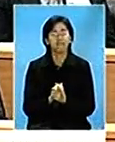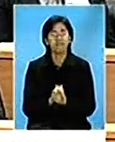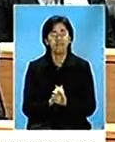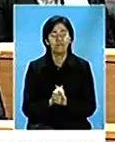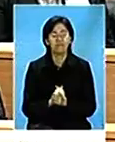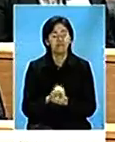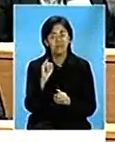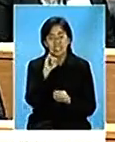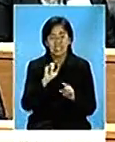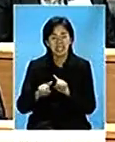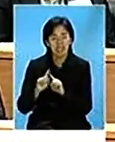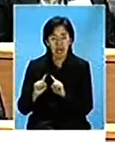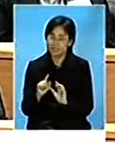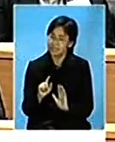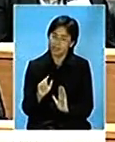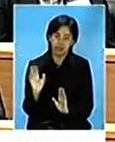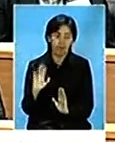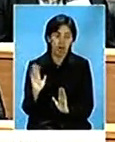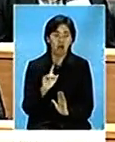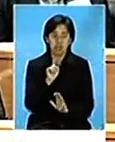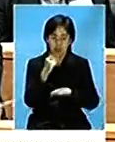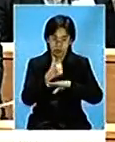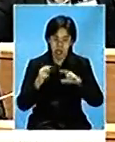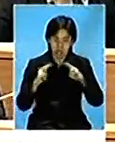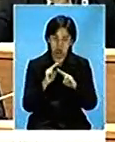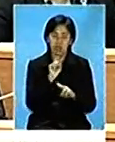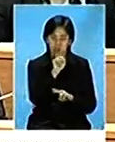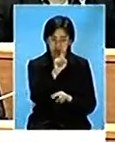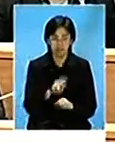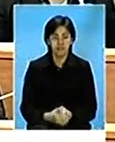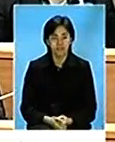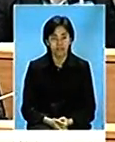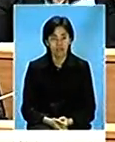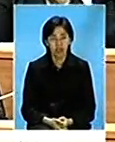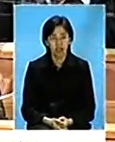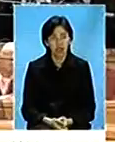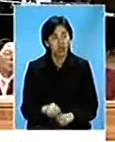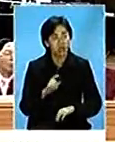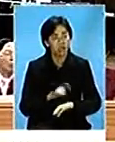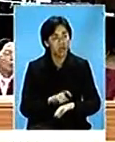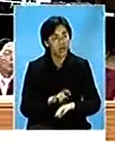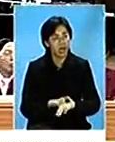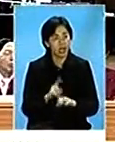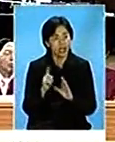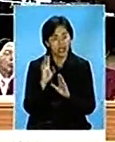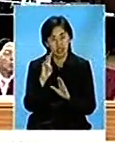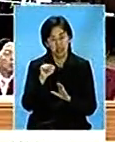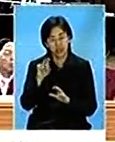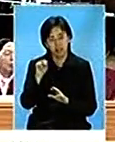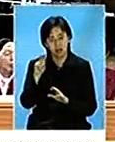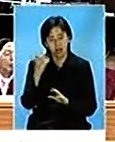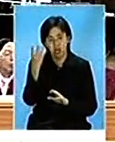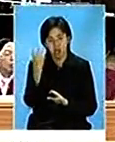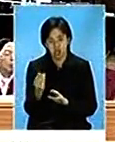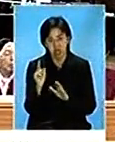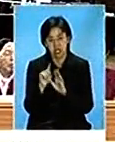กวางยาแล้วลืมท่านประธานช่วยถามท่านรัฐมนตรีครับ เจริญยุใช้เวลาไป7นาที32นาทีครับเหลือเว